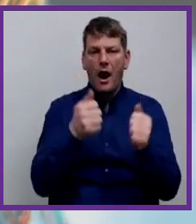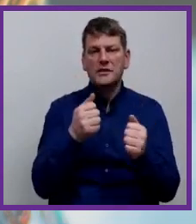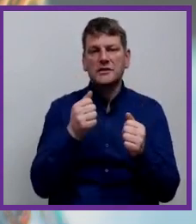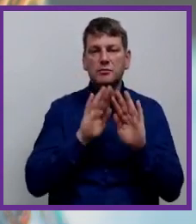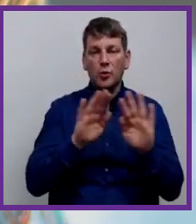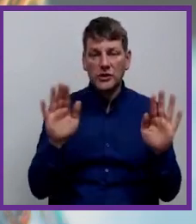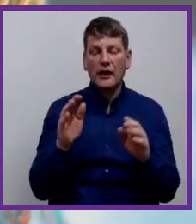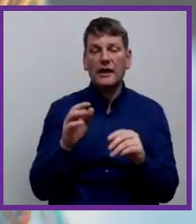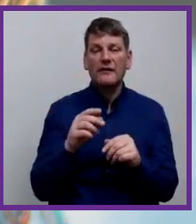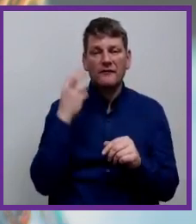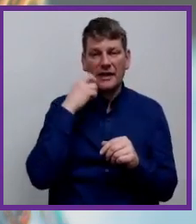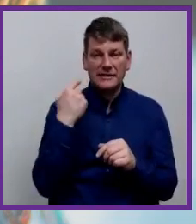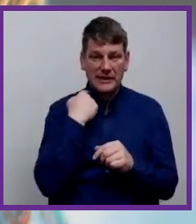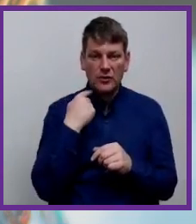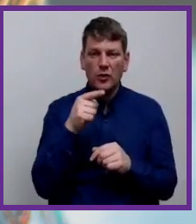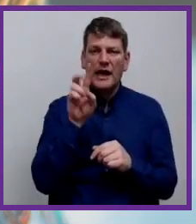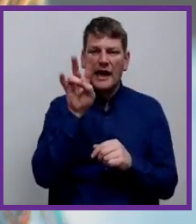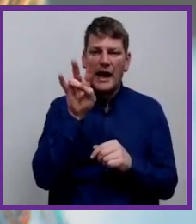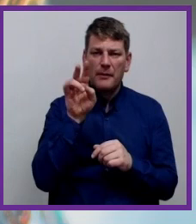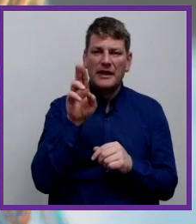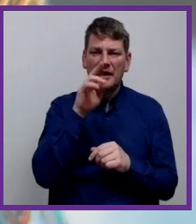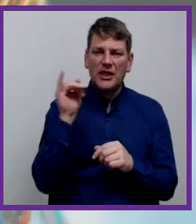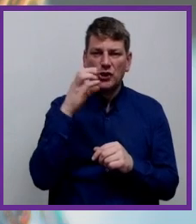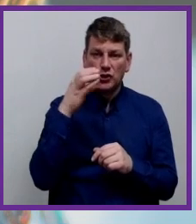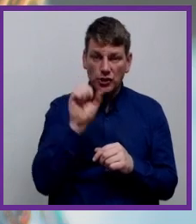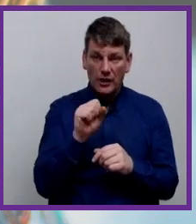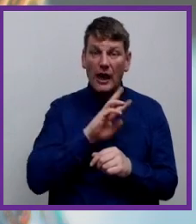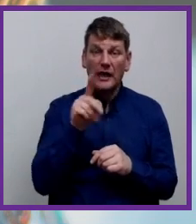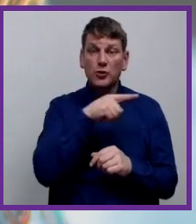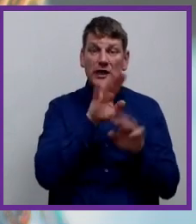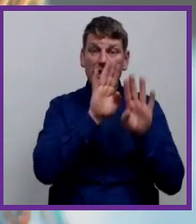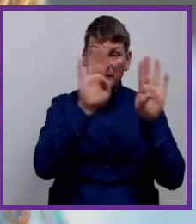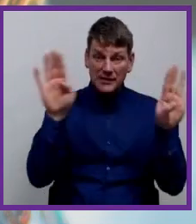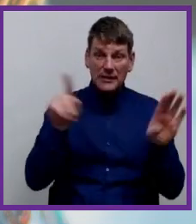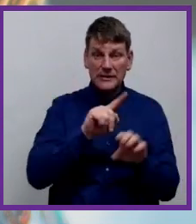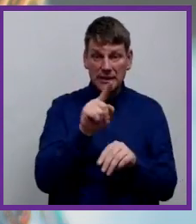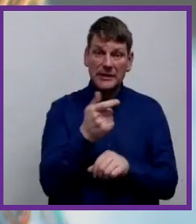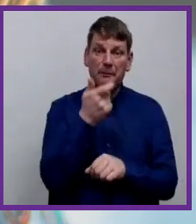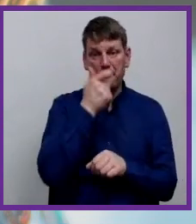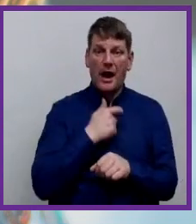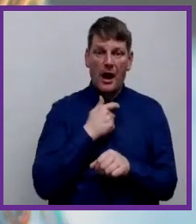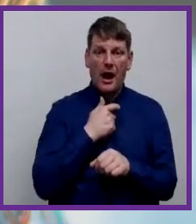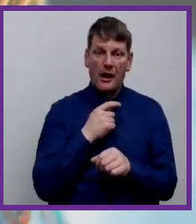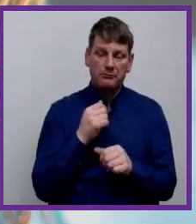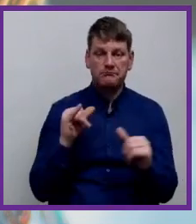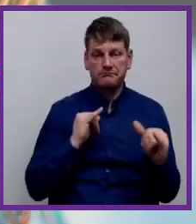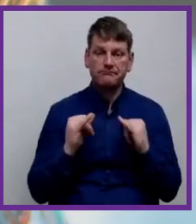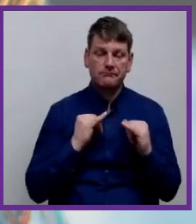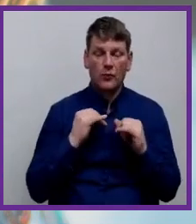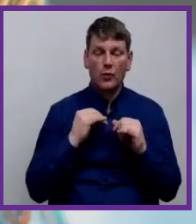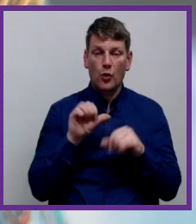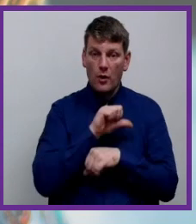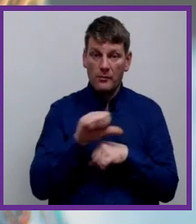ir Hermanns Nīče. Tas, kas tur ir izlikts, tas ir pieklājības robežās. Jo tas, kas